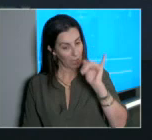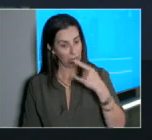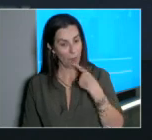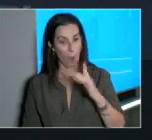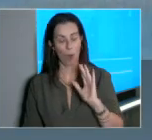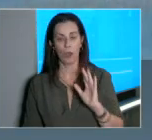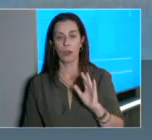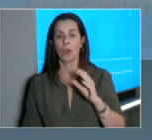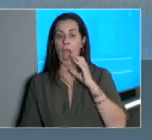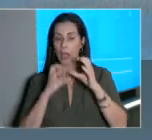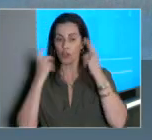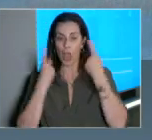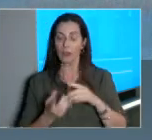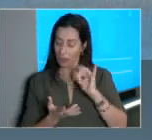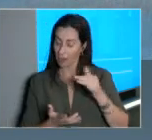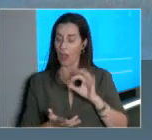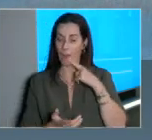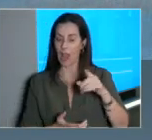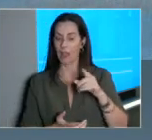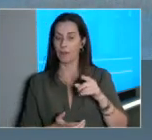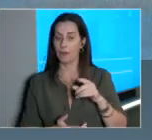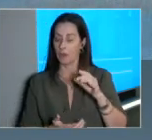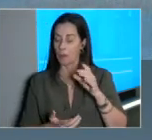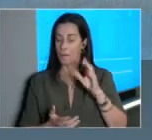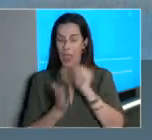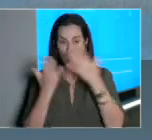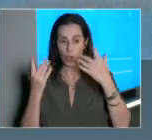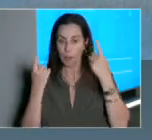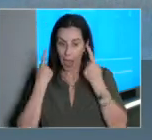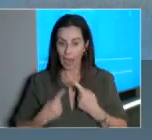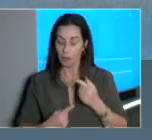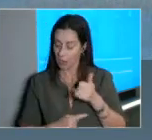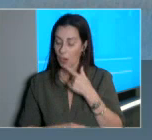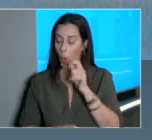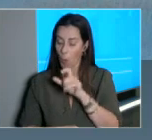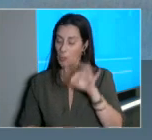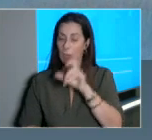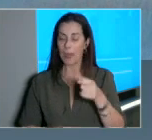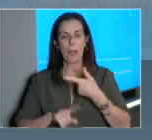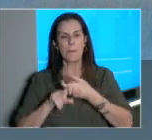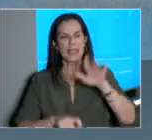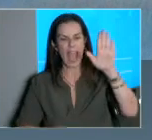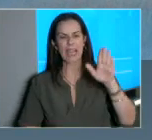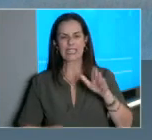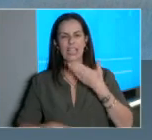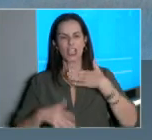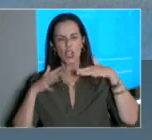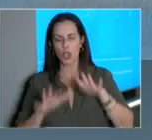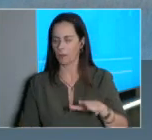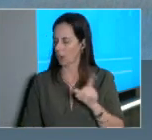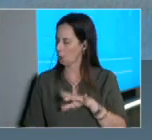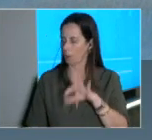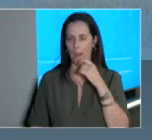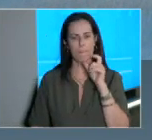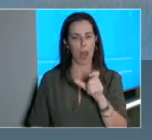זאת אומרת? מה? בתקשורת החרדית אתה כן מוצא התבטאויות כאלה כלפי... אני לא מצאתי מעולם